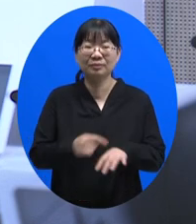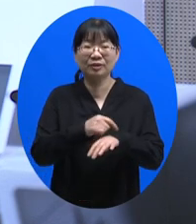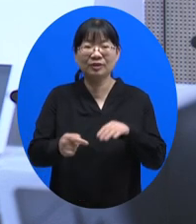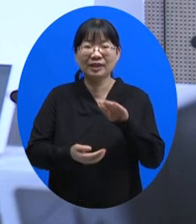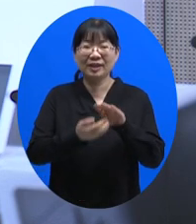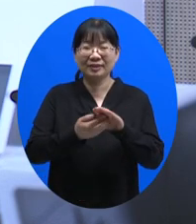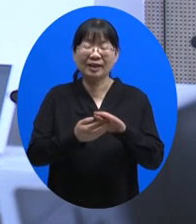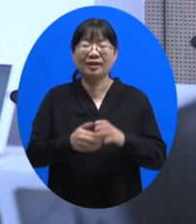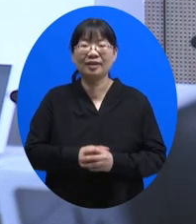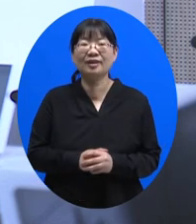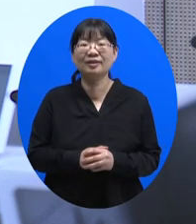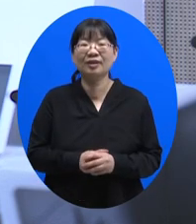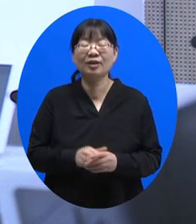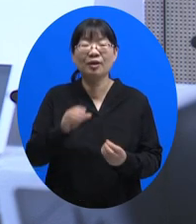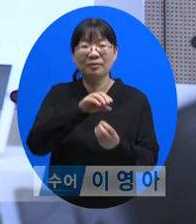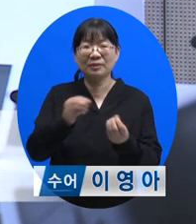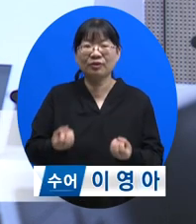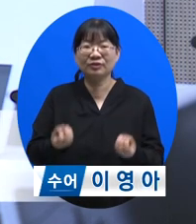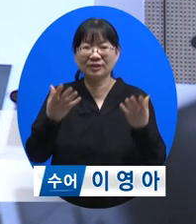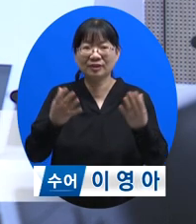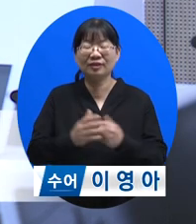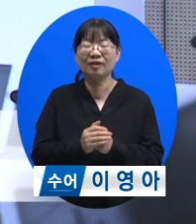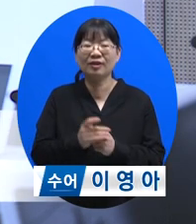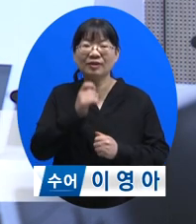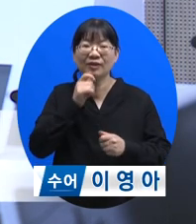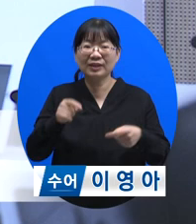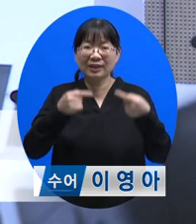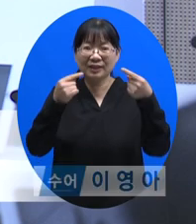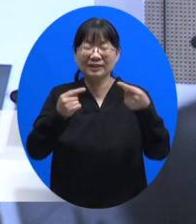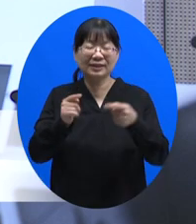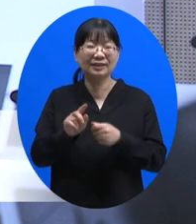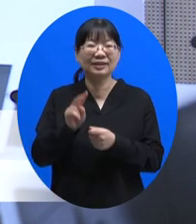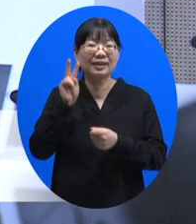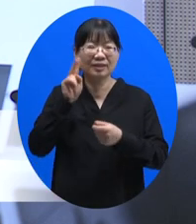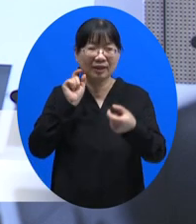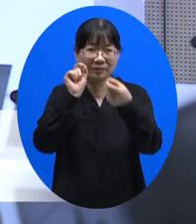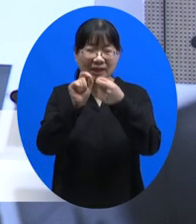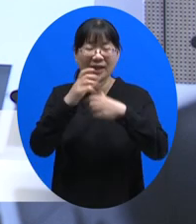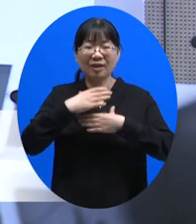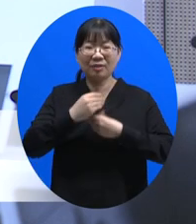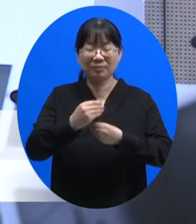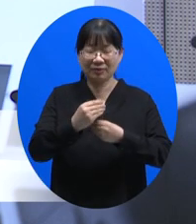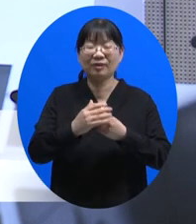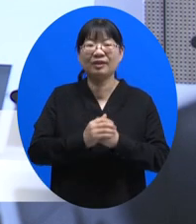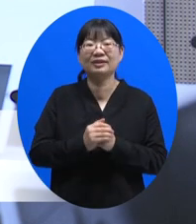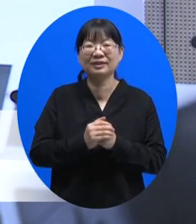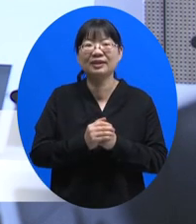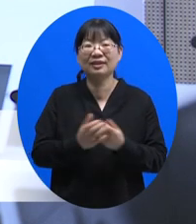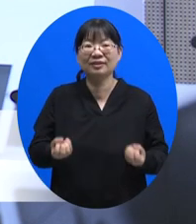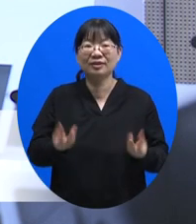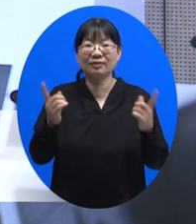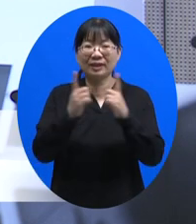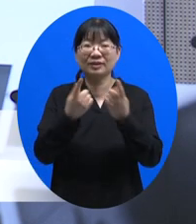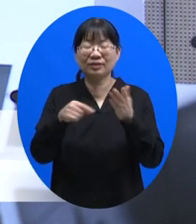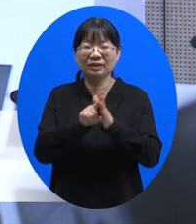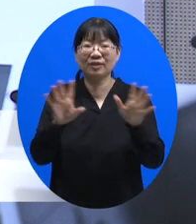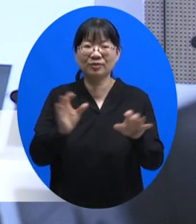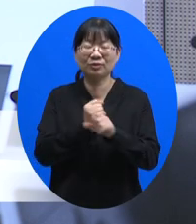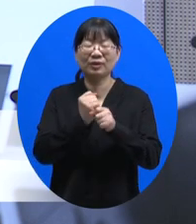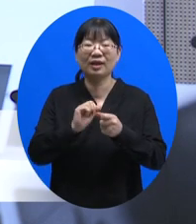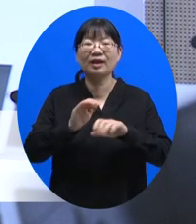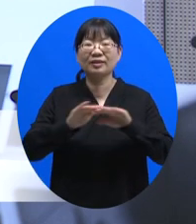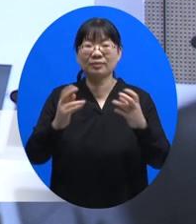민족 최대 명절인 설 연휴가 이틀 앞으로 다가왔습니다 안전하고 편안한 명절이 될 수 있도록 경기도는 설맞이 종합대책을